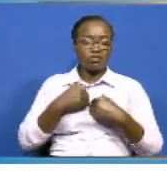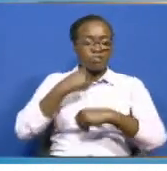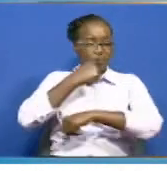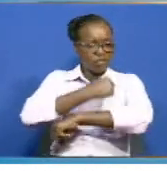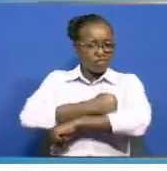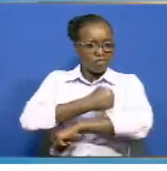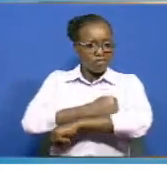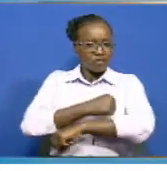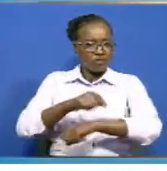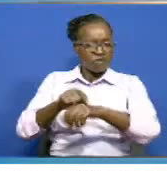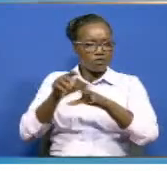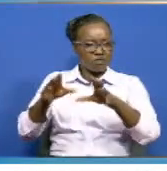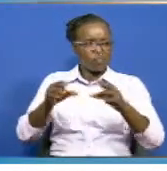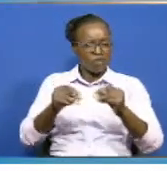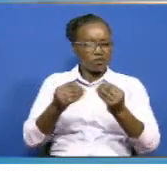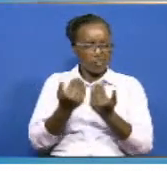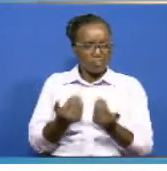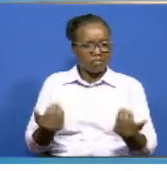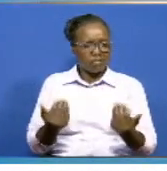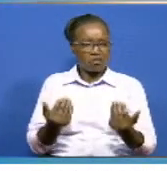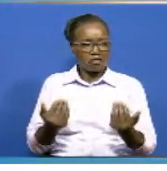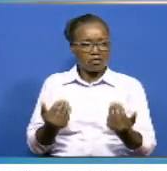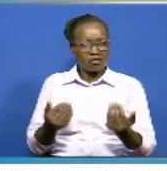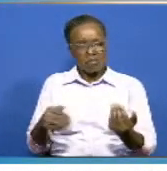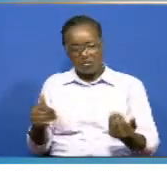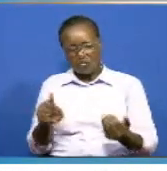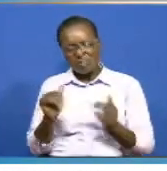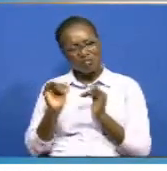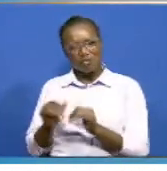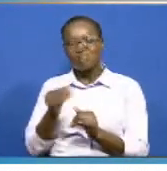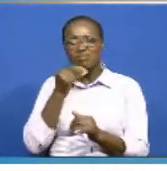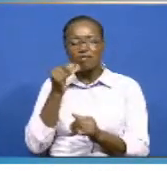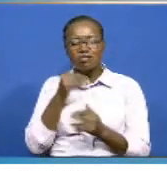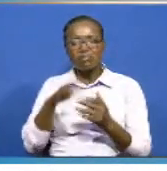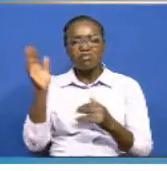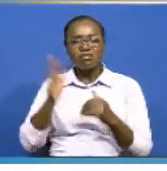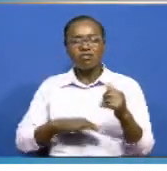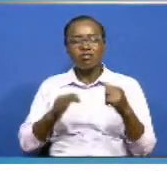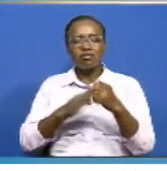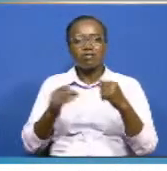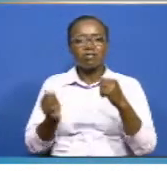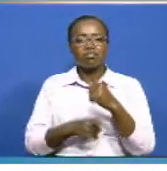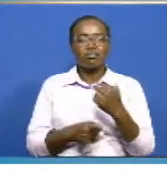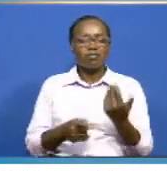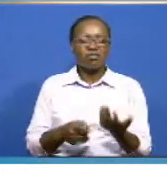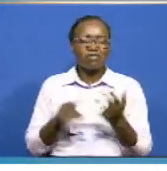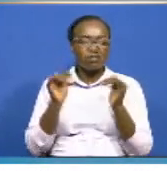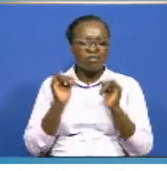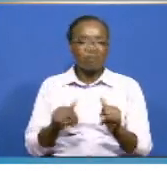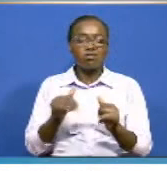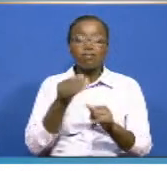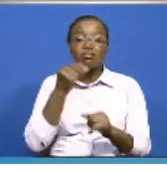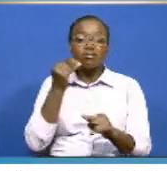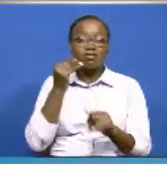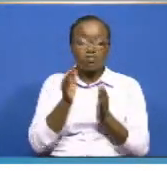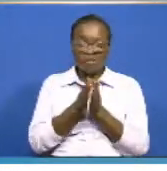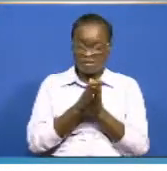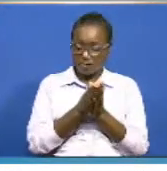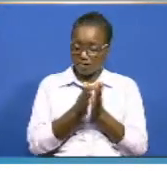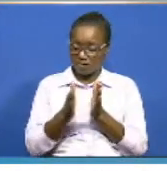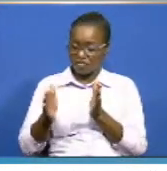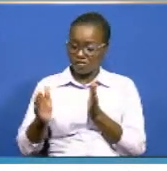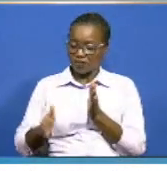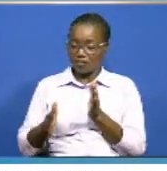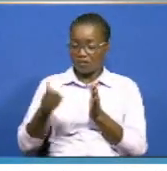ambapo wamewapokea watoto ambao wamesalia nyumbani kwa zaidi ya miezi 8 walikuwa wamesalia nyumbani kwa kipindi ambacho